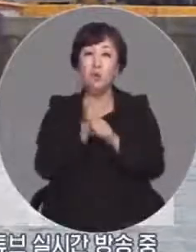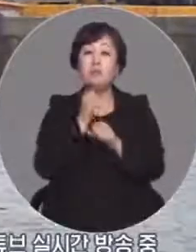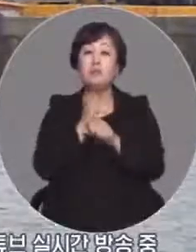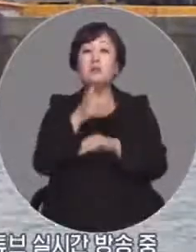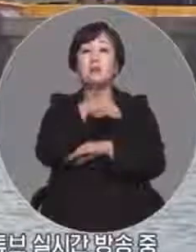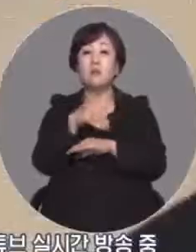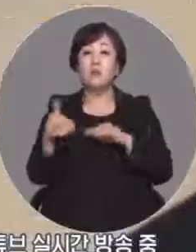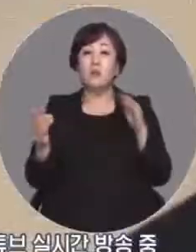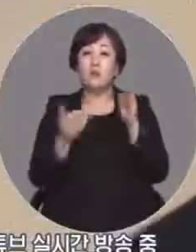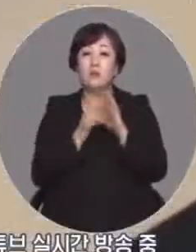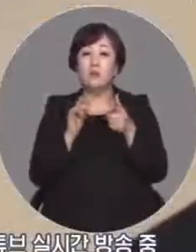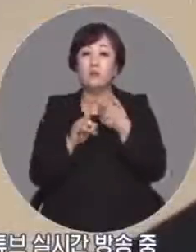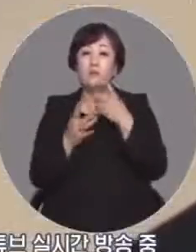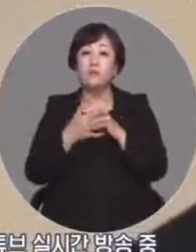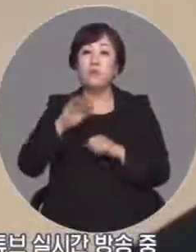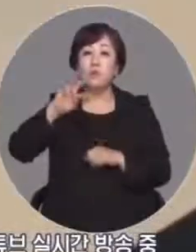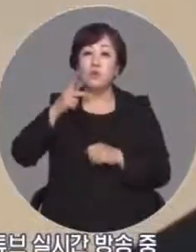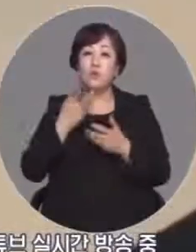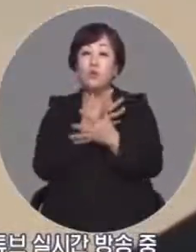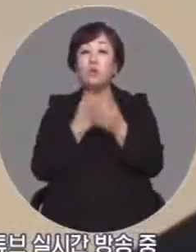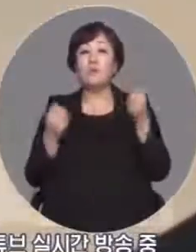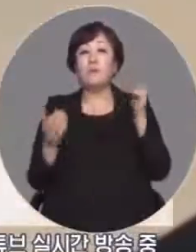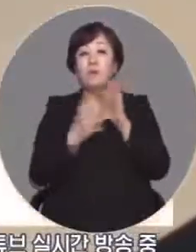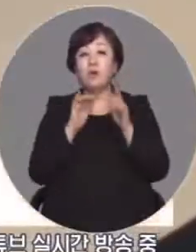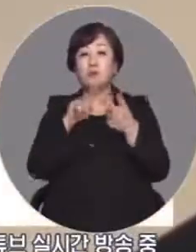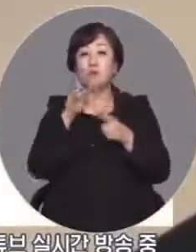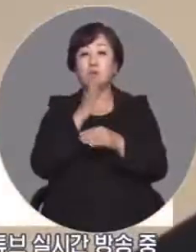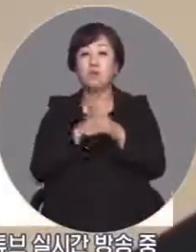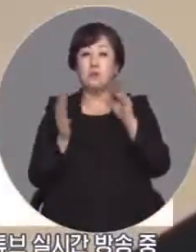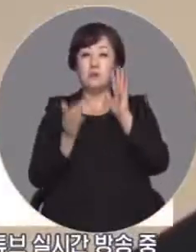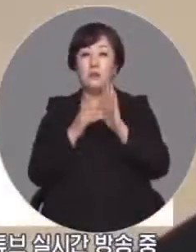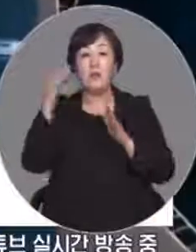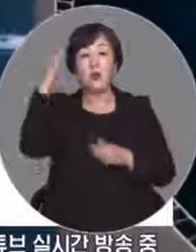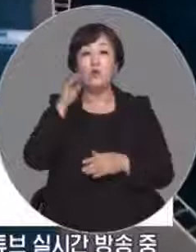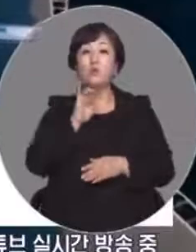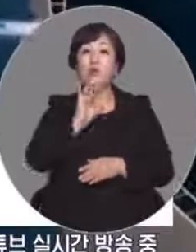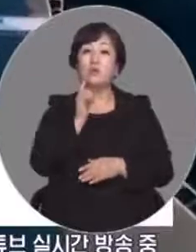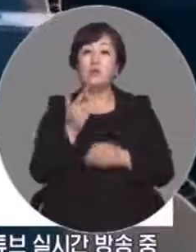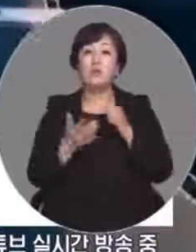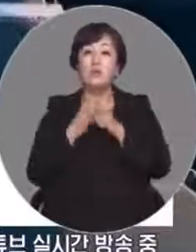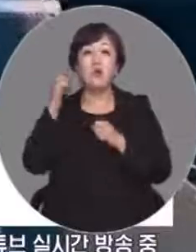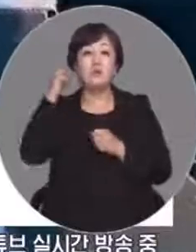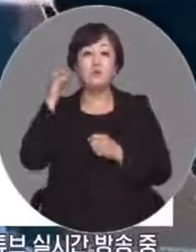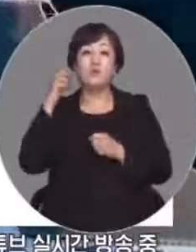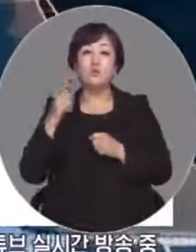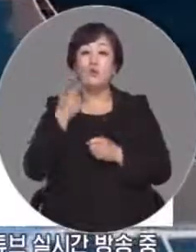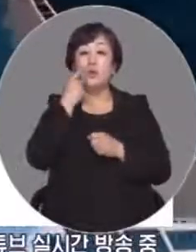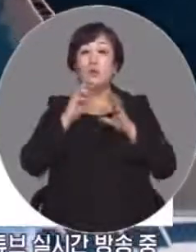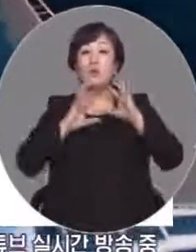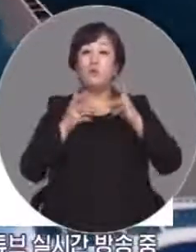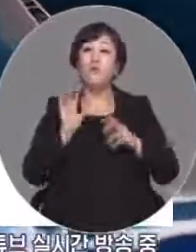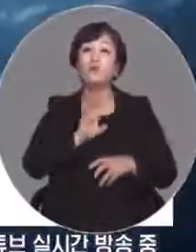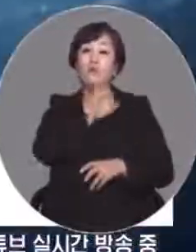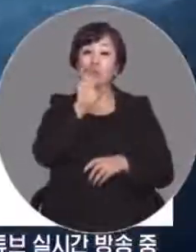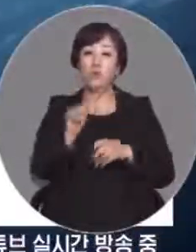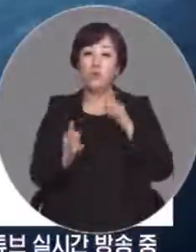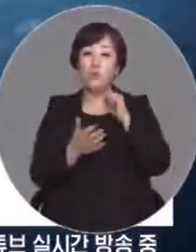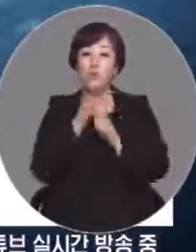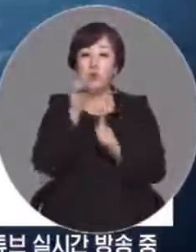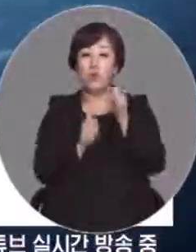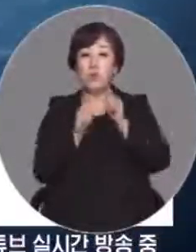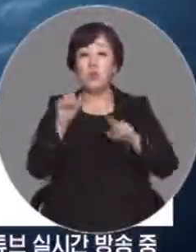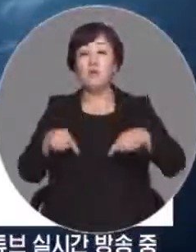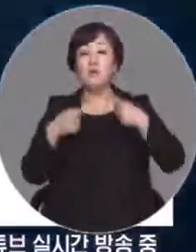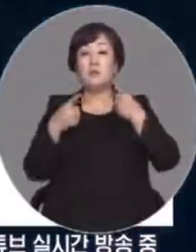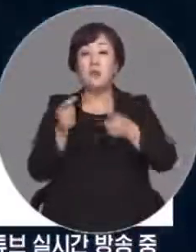계획입니다. 수소 선박의 표준 제정에는 우리나라뿐 아니라 중국과 일본, 유럽 조선사들도 경쟁에